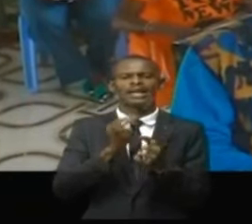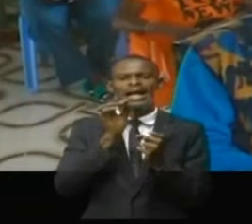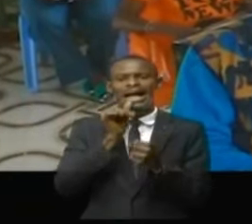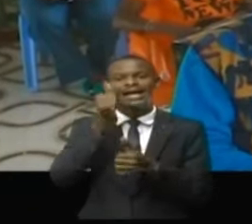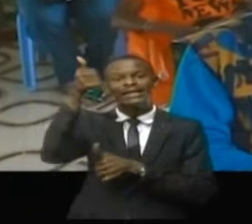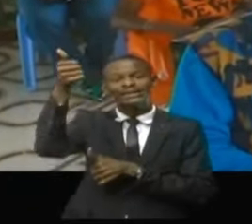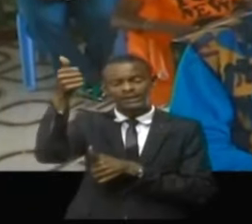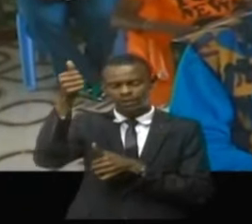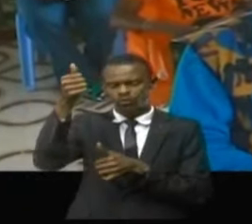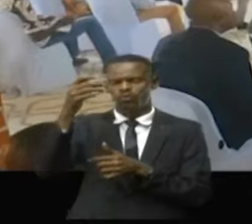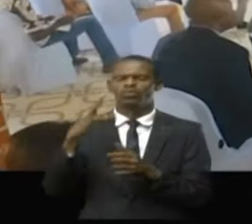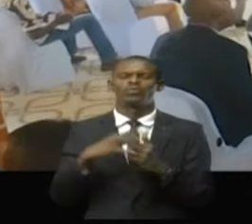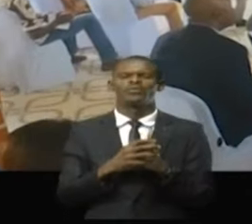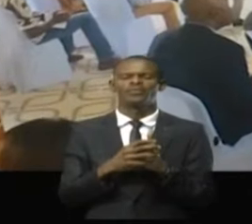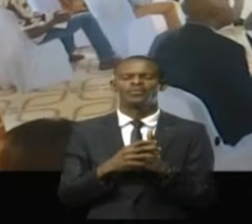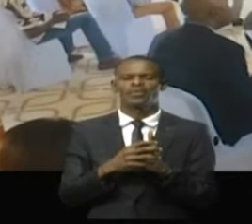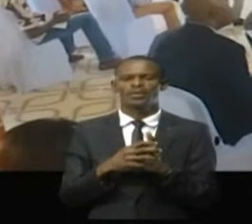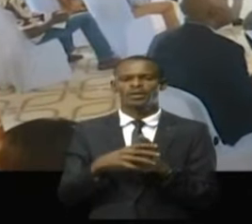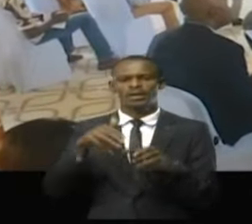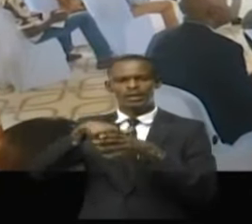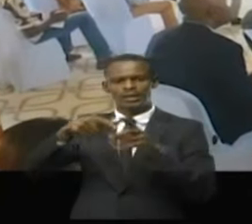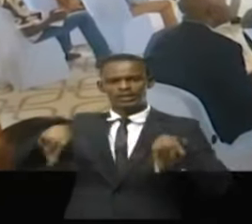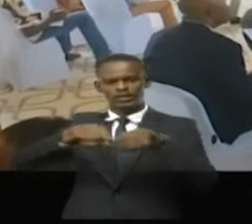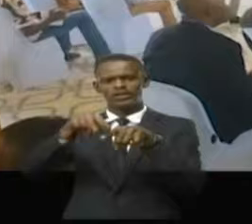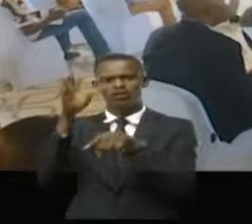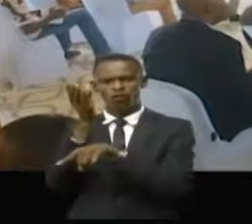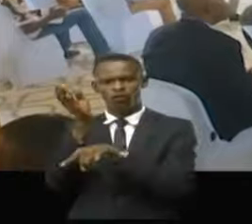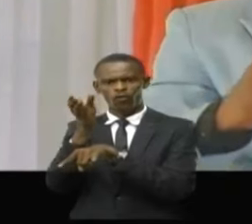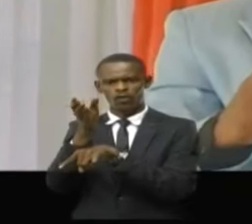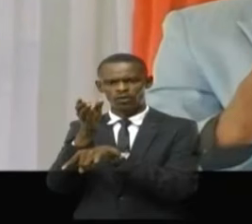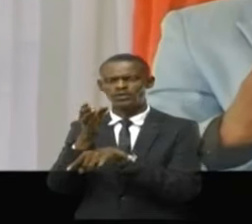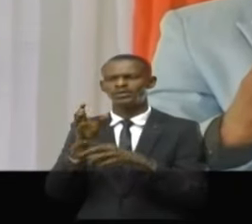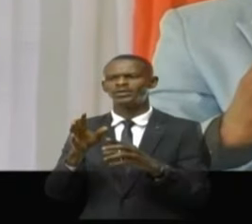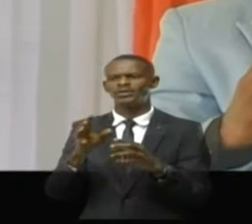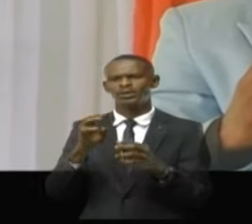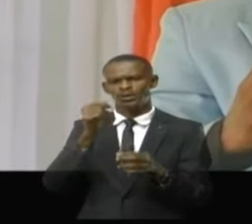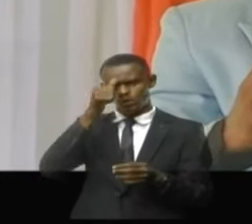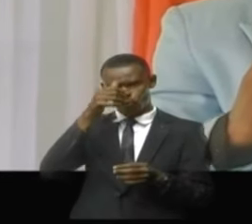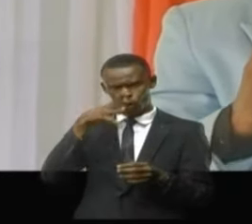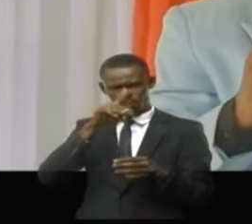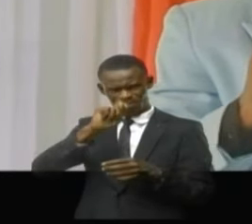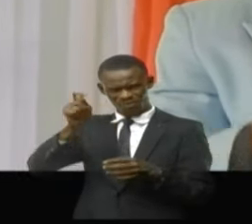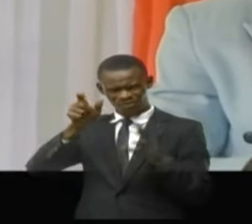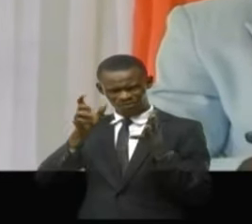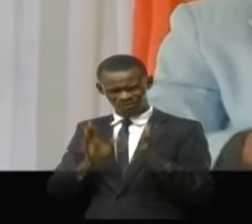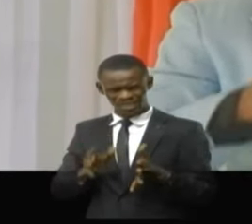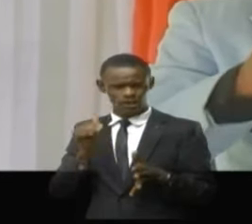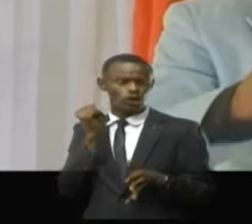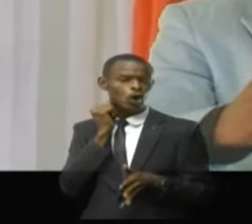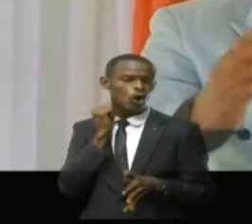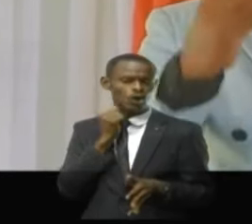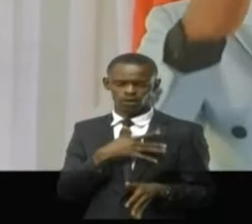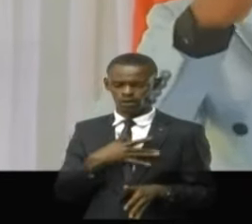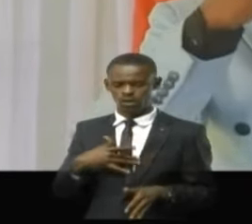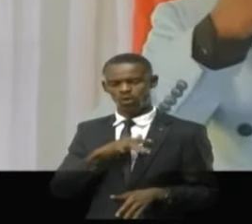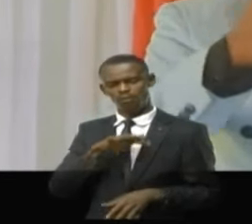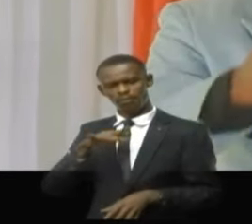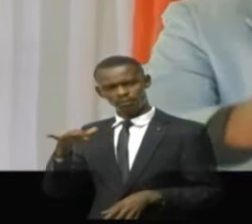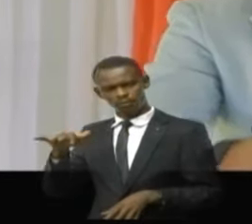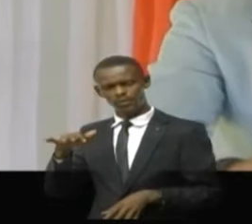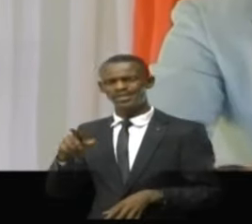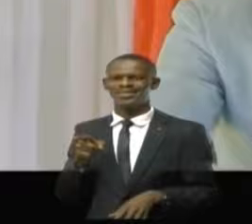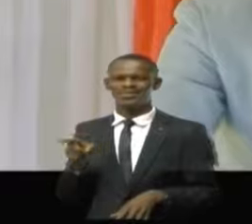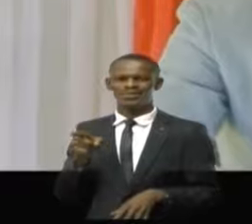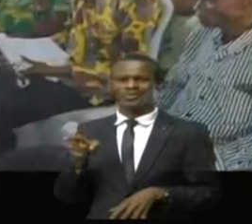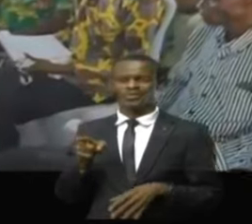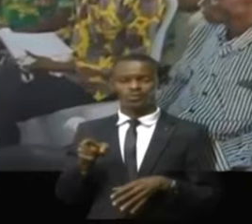réflexion et d'inspiration pour les participants. L'événement animé par le polyvalent professeur docteur Bouemelome Kadebot, une figure